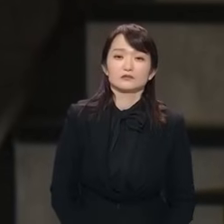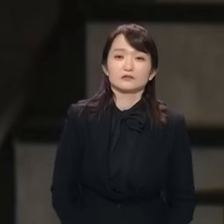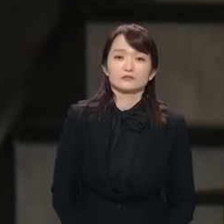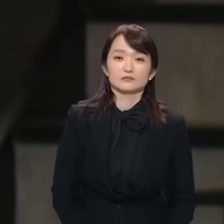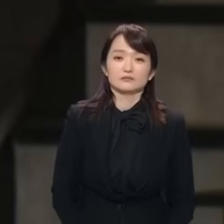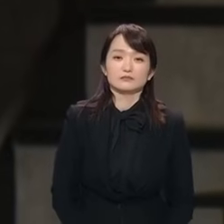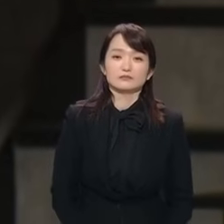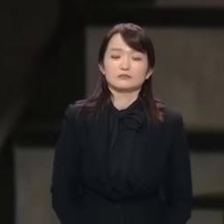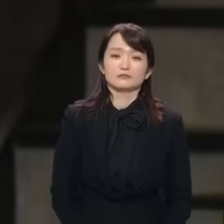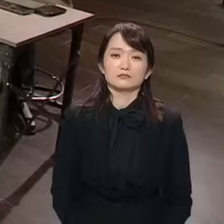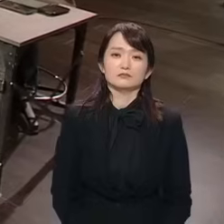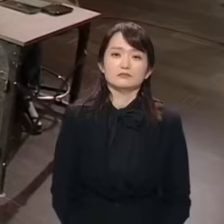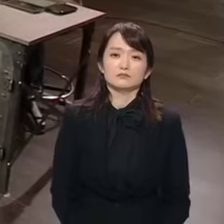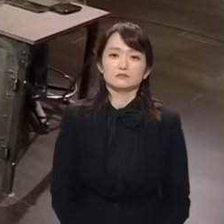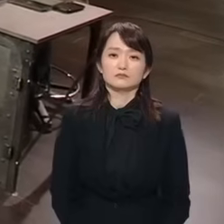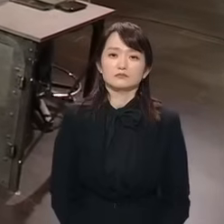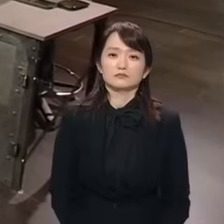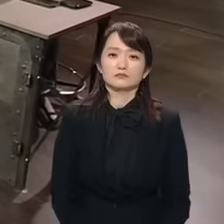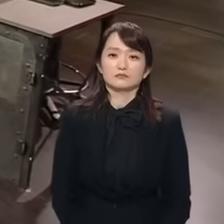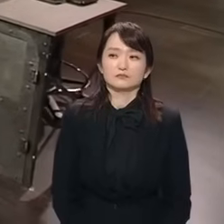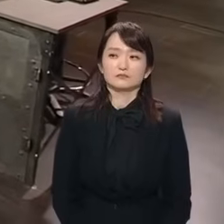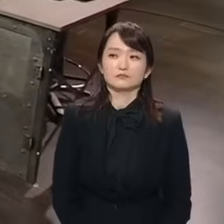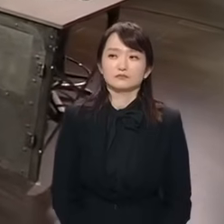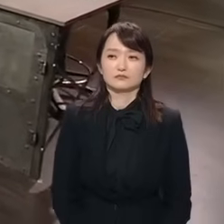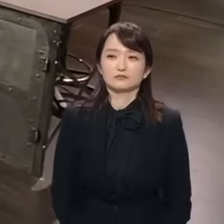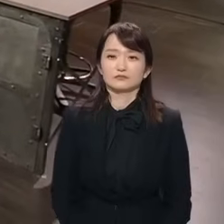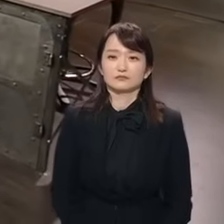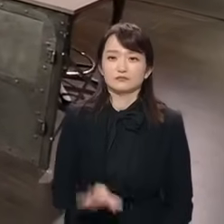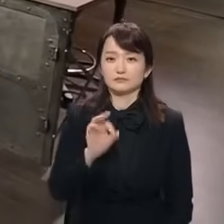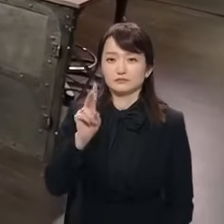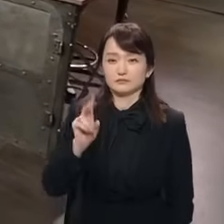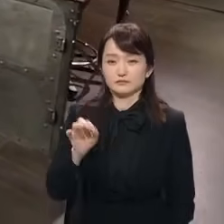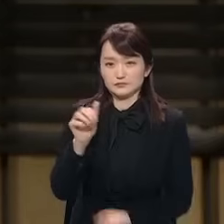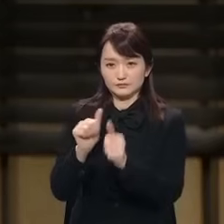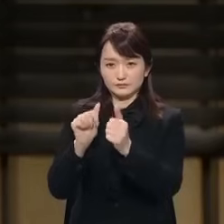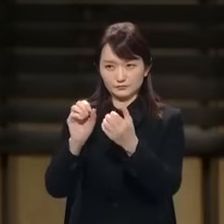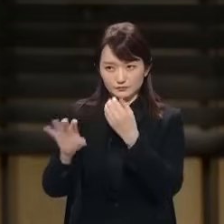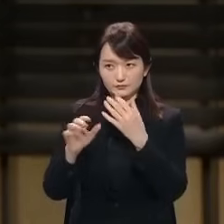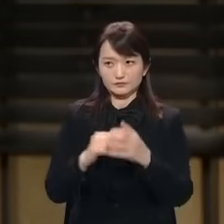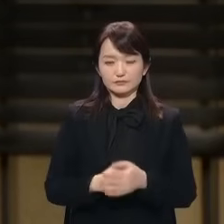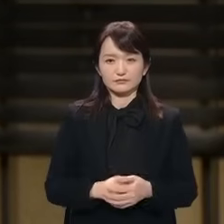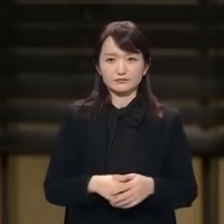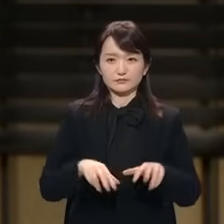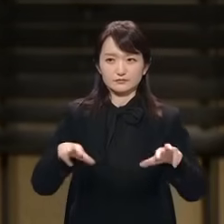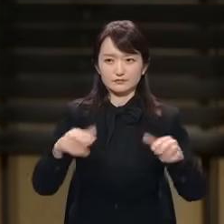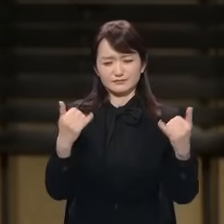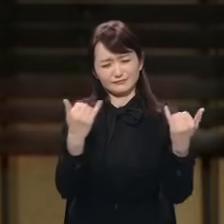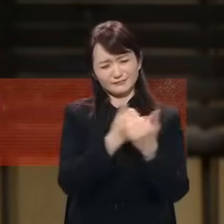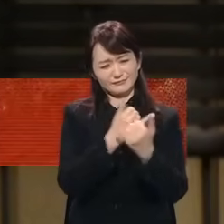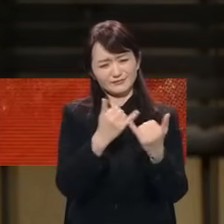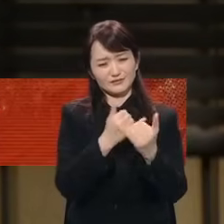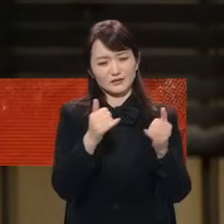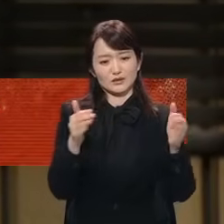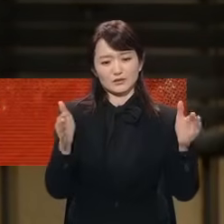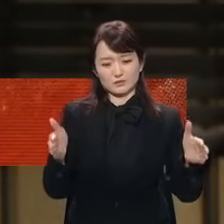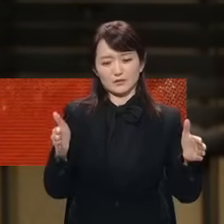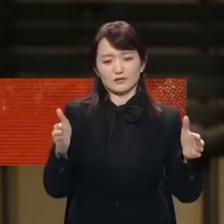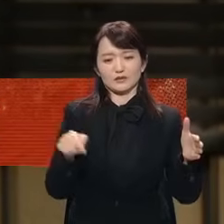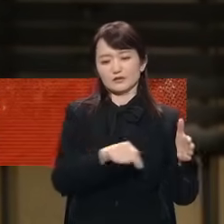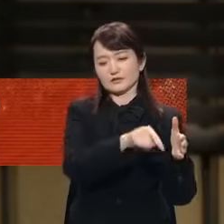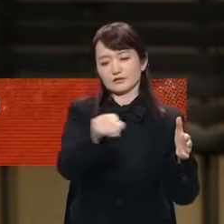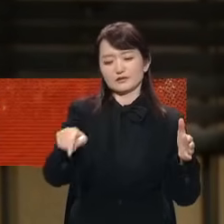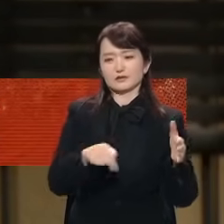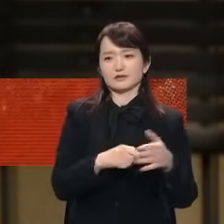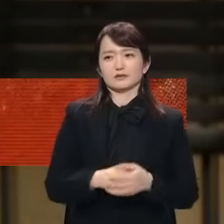같습니다 자 양변 원사님 뭐 글쎄 우리 지금 친족의 범위가 일단 이것부터 말씀드릴게요